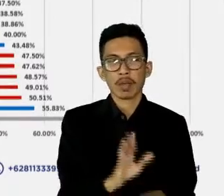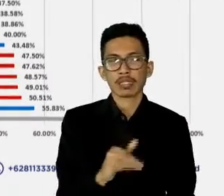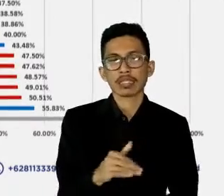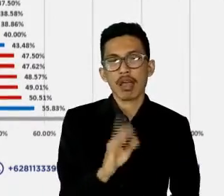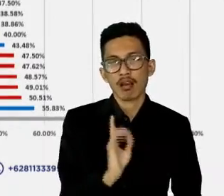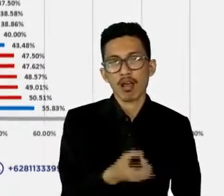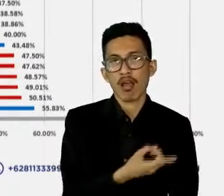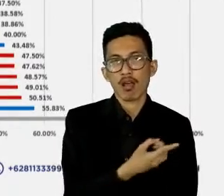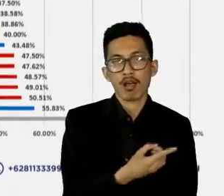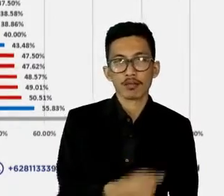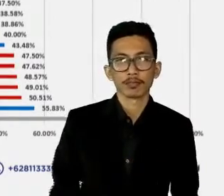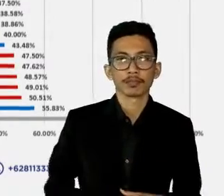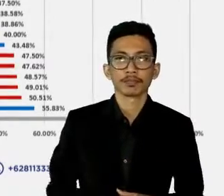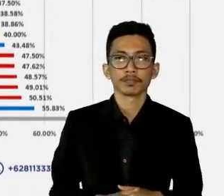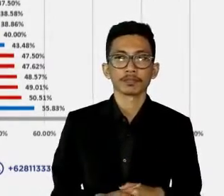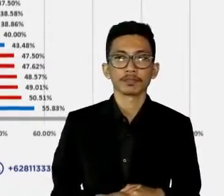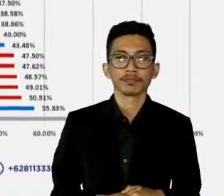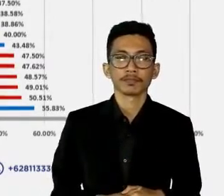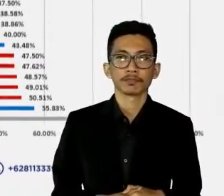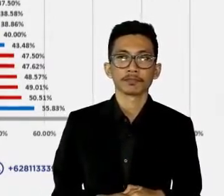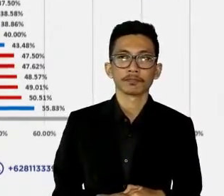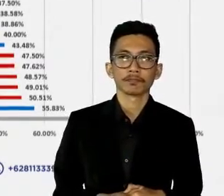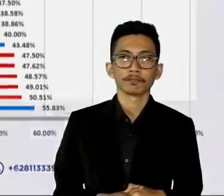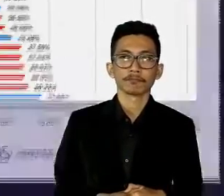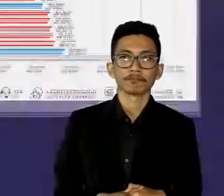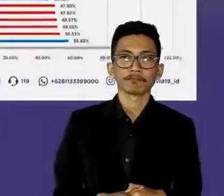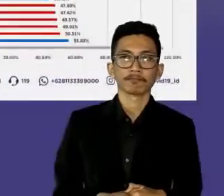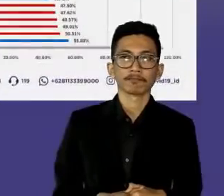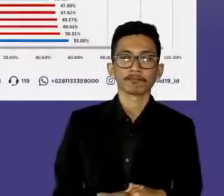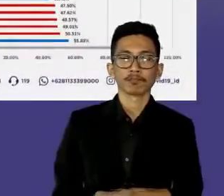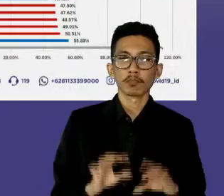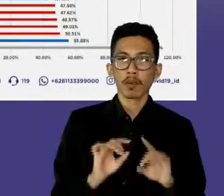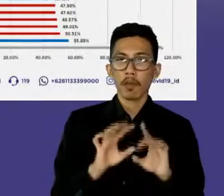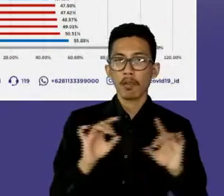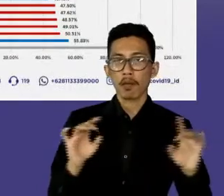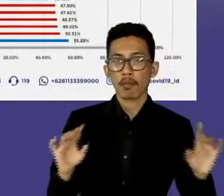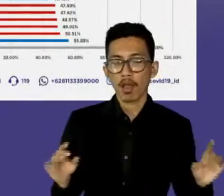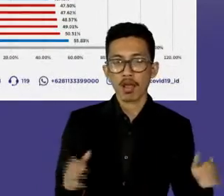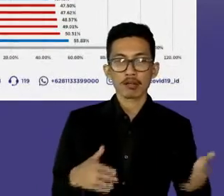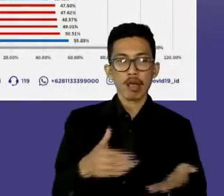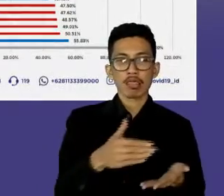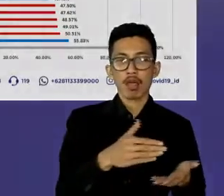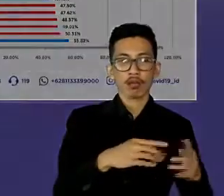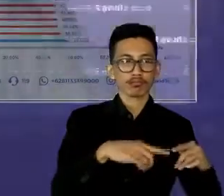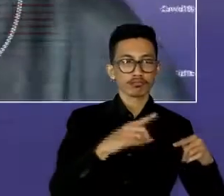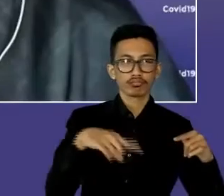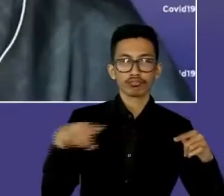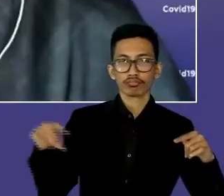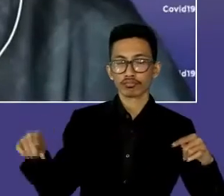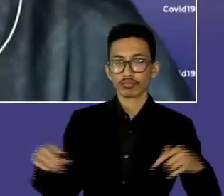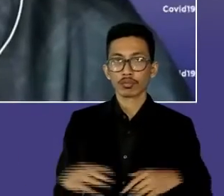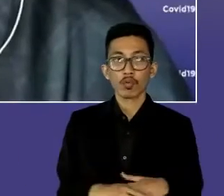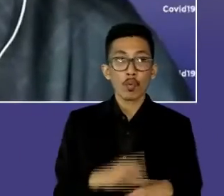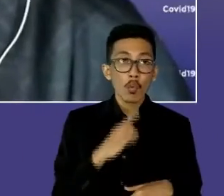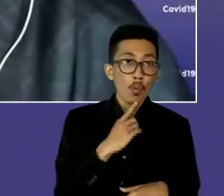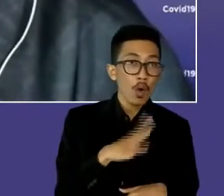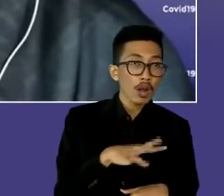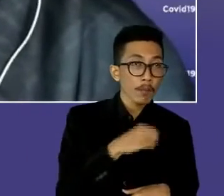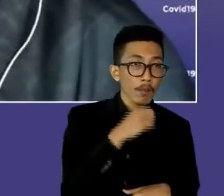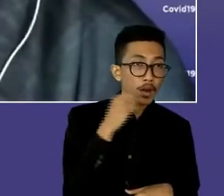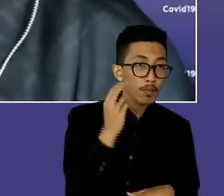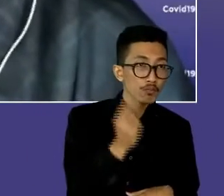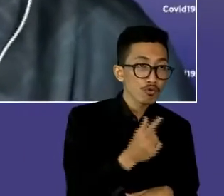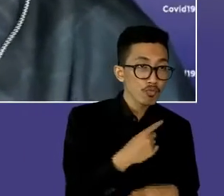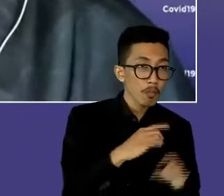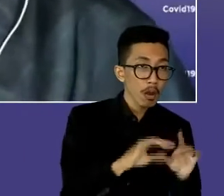rendah. Jadi kalau kita gitu, betul. Jadi ini beda-bedanya seperti ini. Jadi ini beda yang biru dengan merah tuh tidak ada bedanya